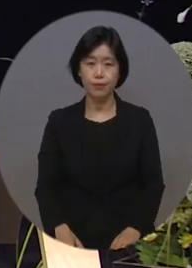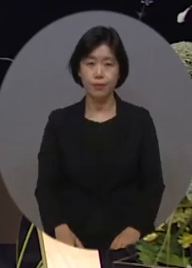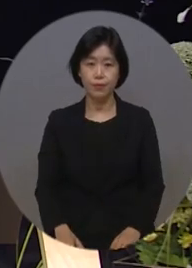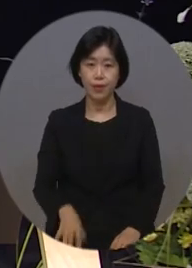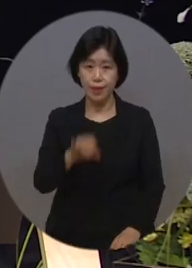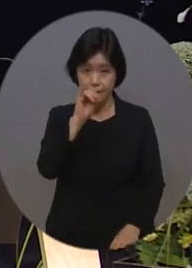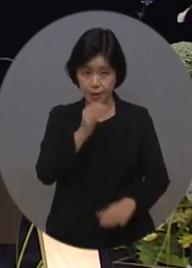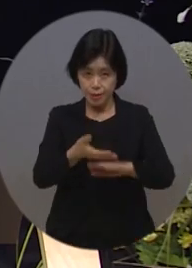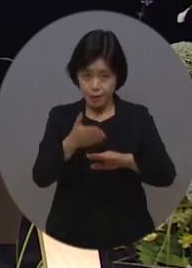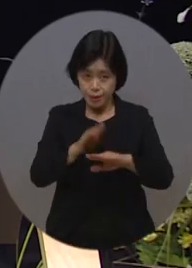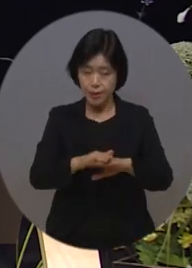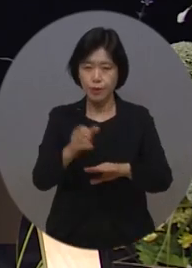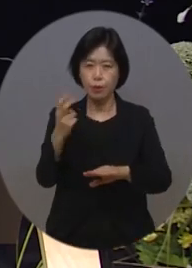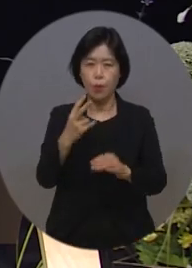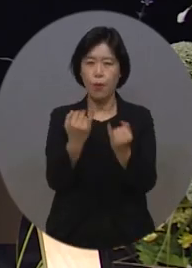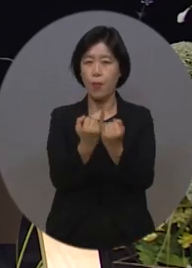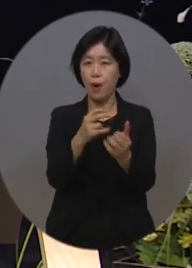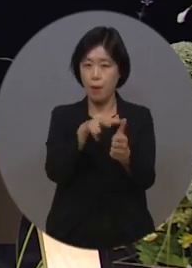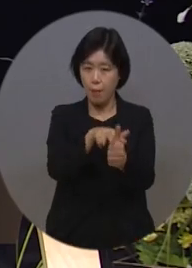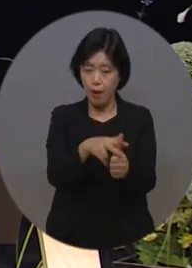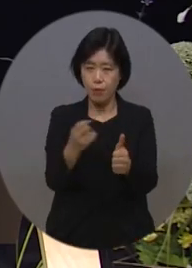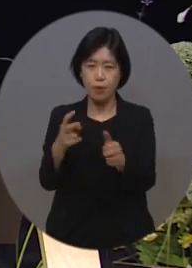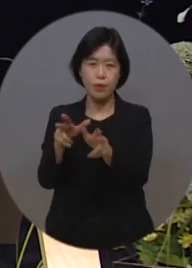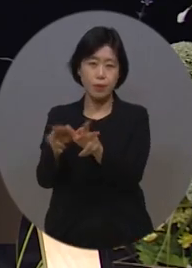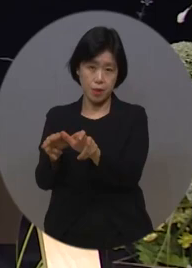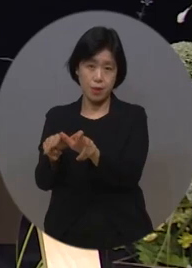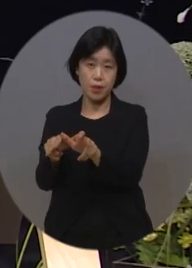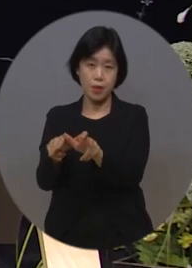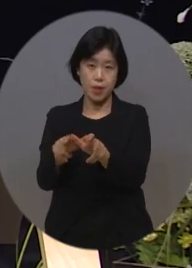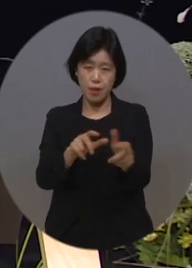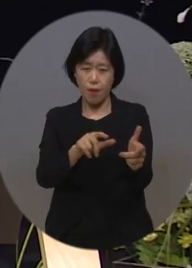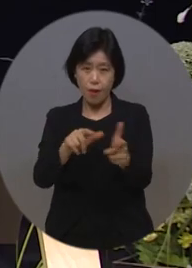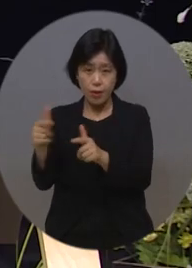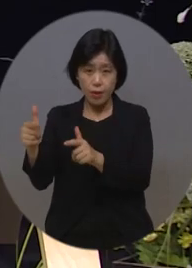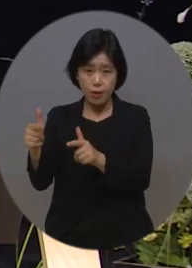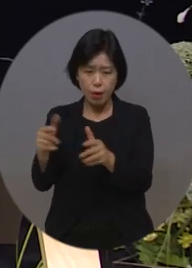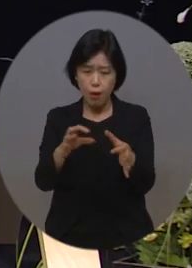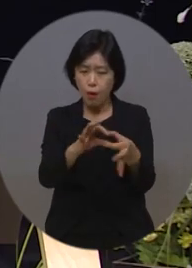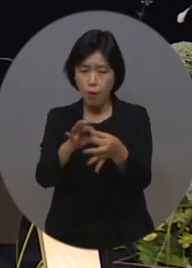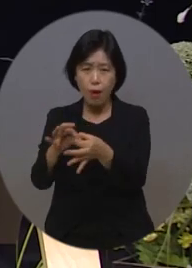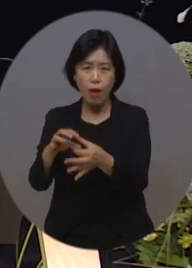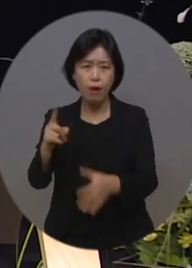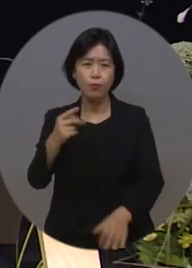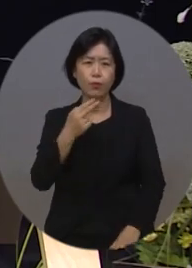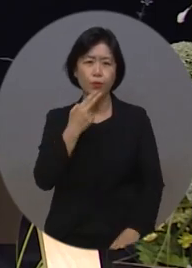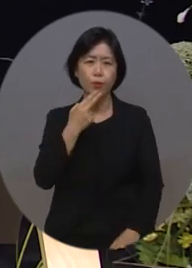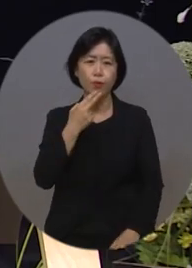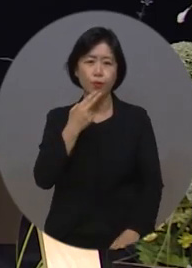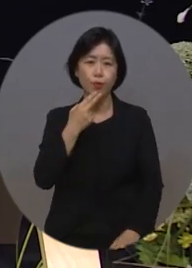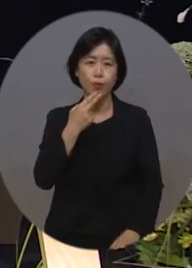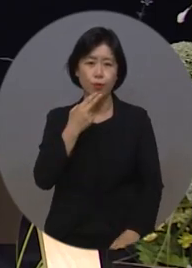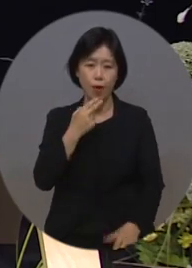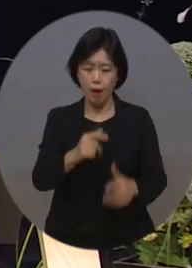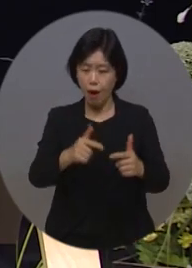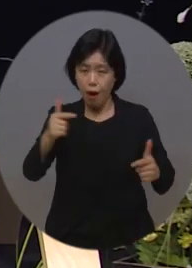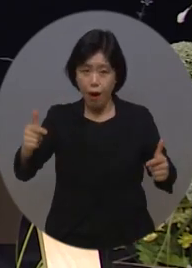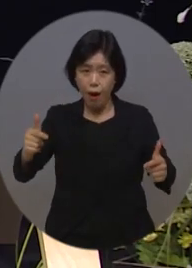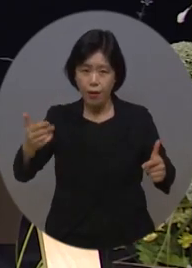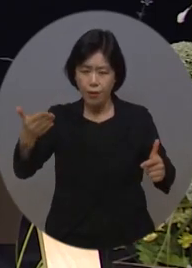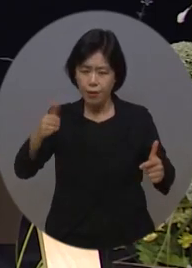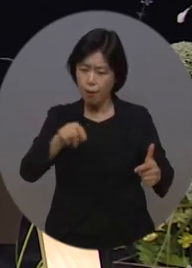스타킹, 앞말, 잠자리 등 연관성 없는 명사들에서 동질성을